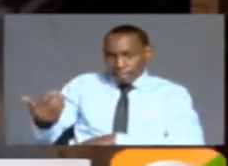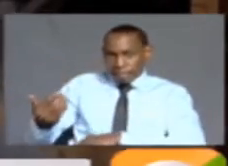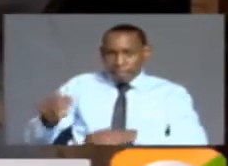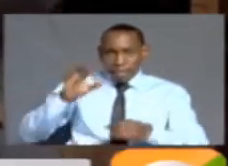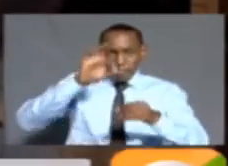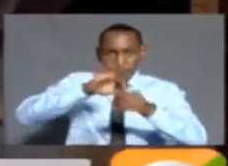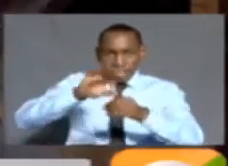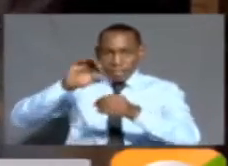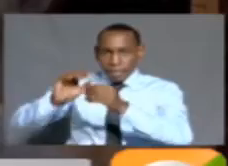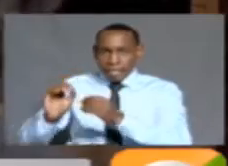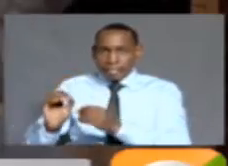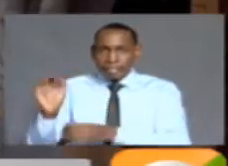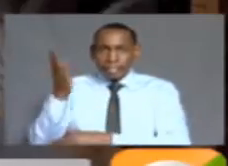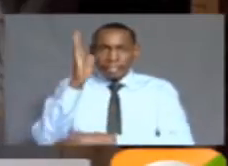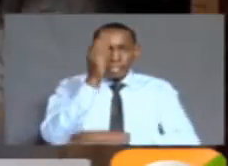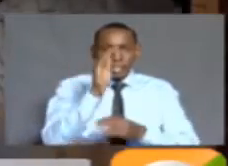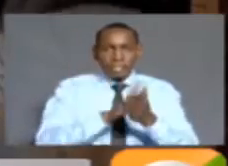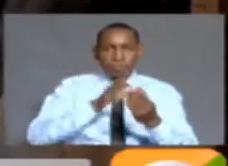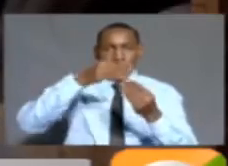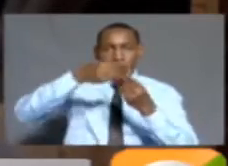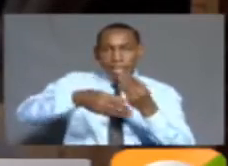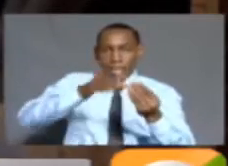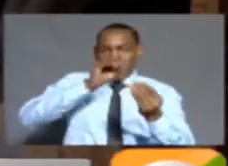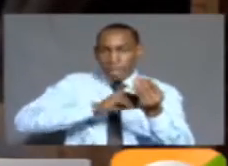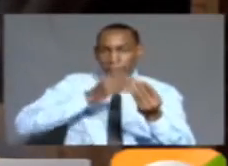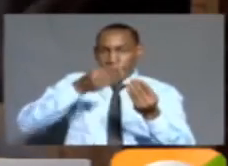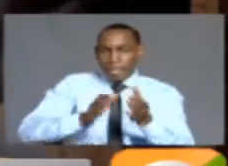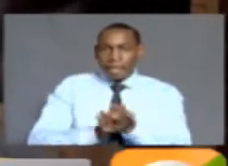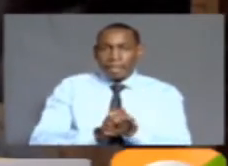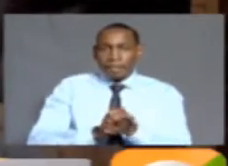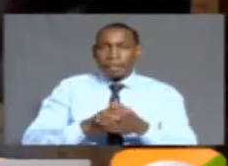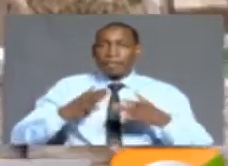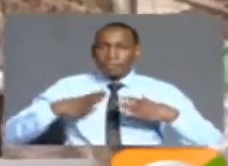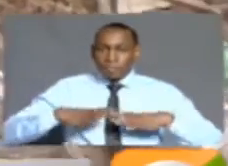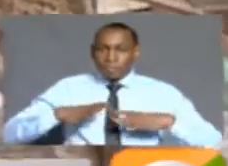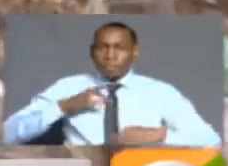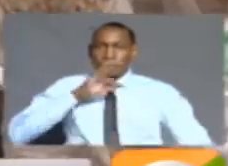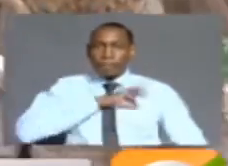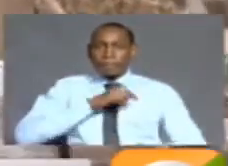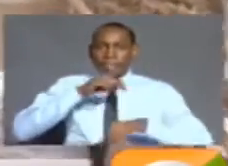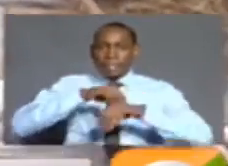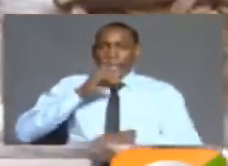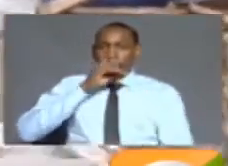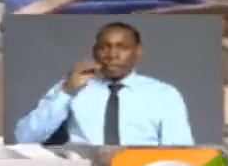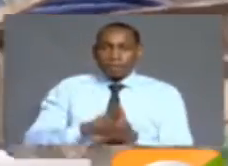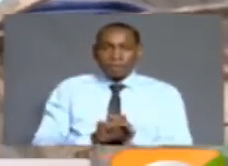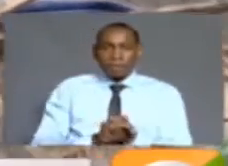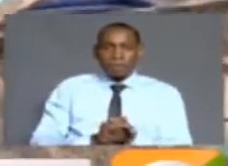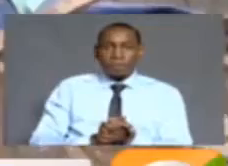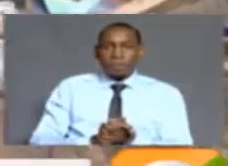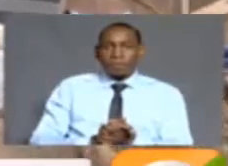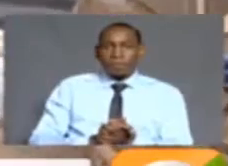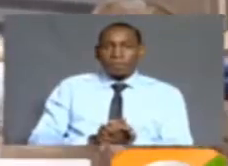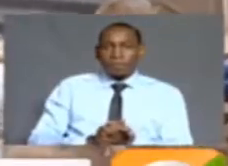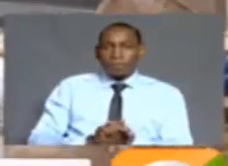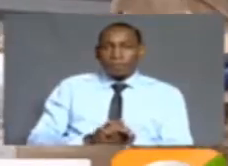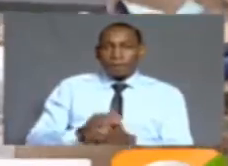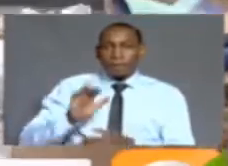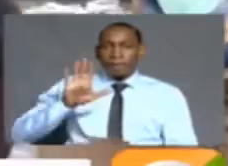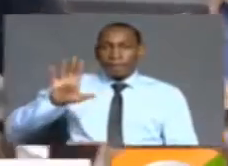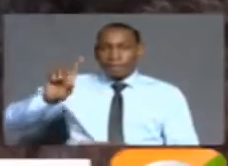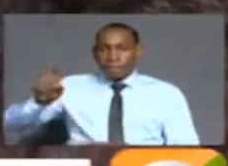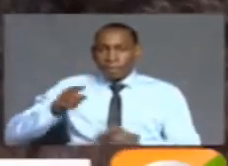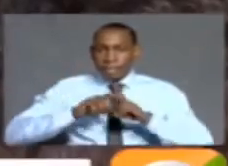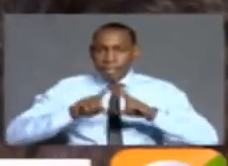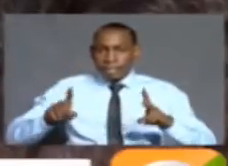miti na ndizi na zikaweza kulisha watu wakati wa kiangazi. Akiwa amejiami na shilingi 1500, alianza